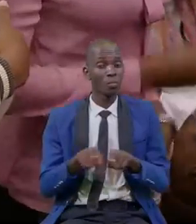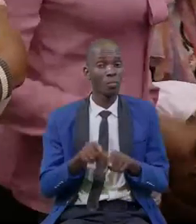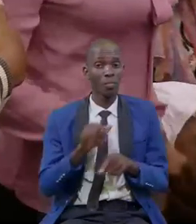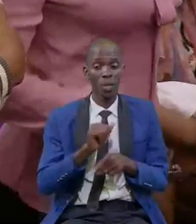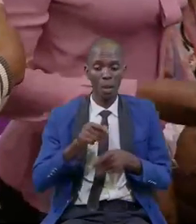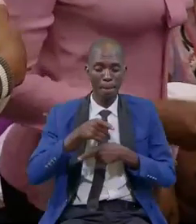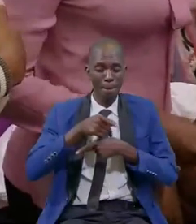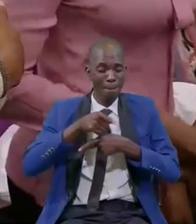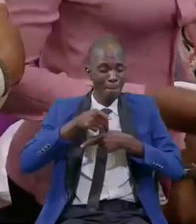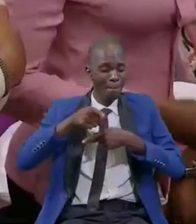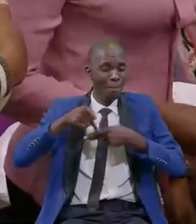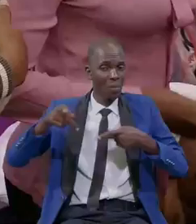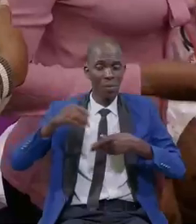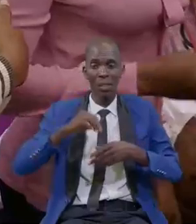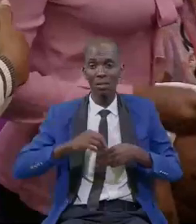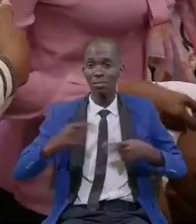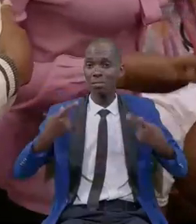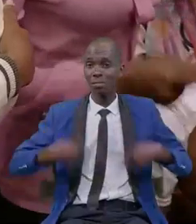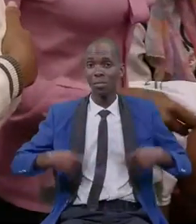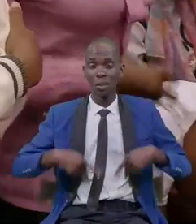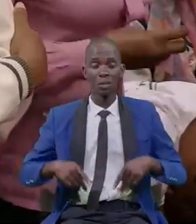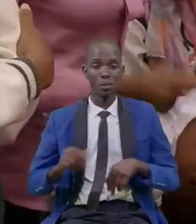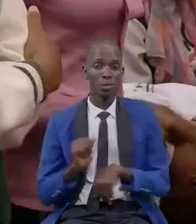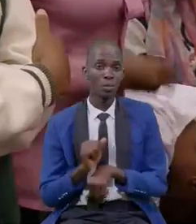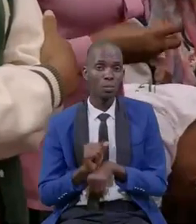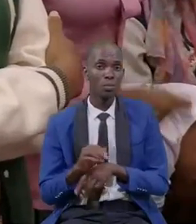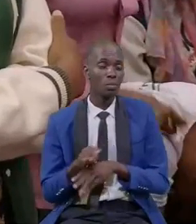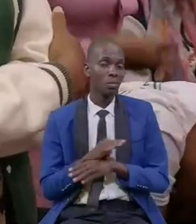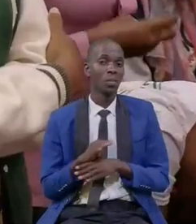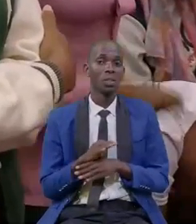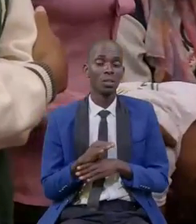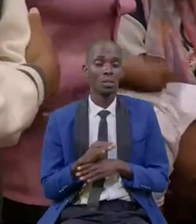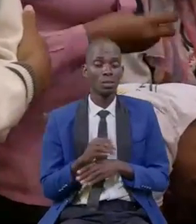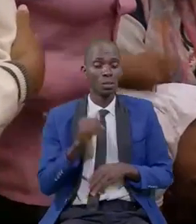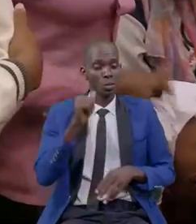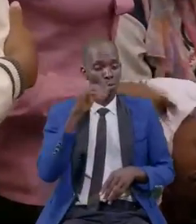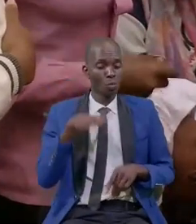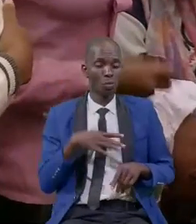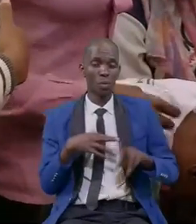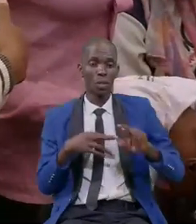En tant qu'une prostituée professionnelle,